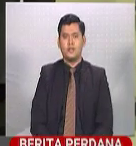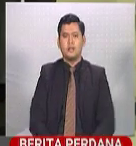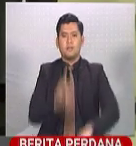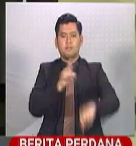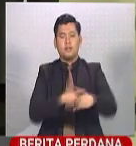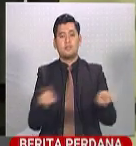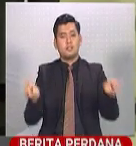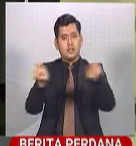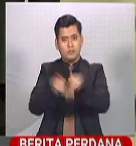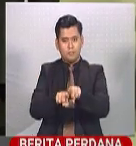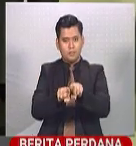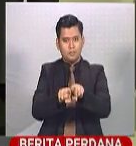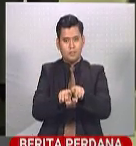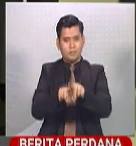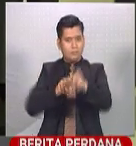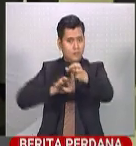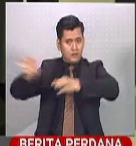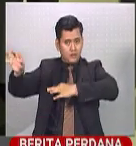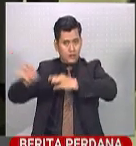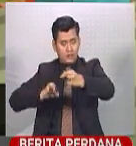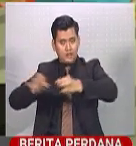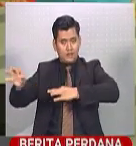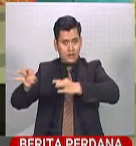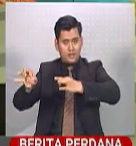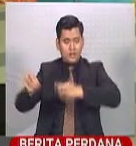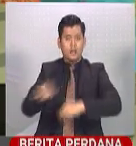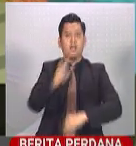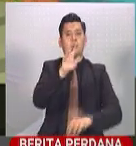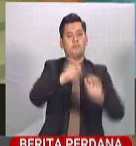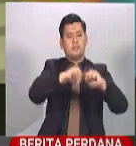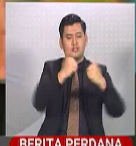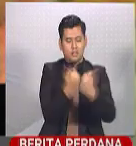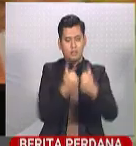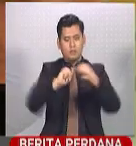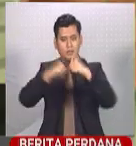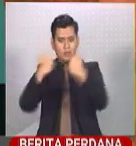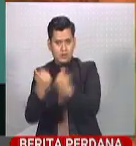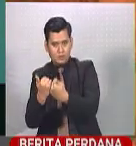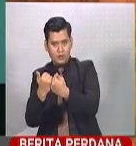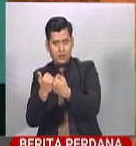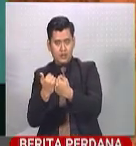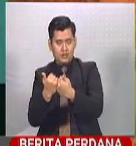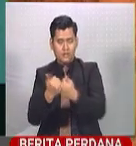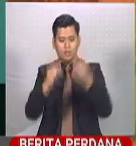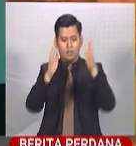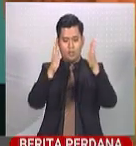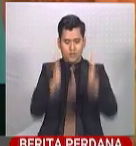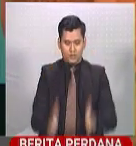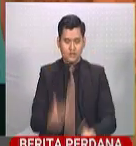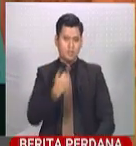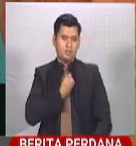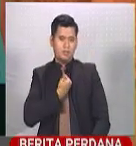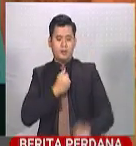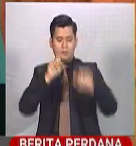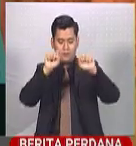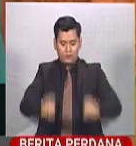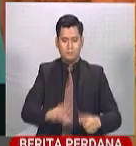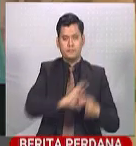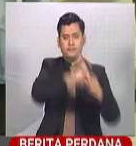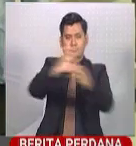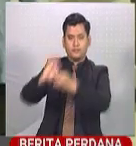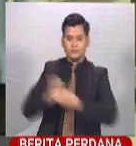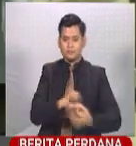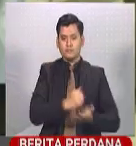Dalam masa sama, beliau turut menyarankan badan bukan kerajaan NGO dan individu perseorangan untuk sama-sama menggembleng tenaga